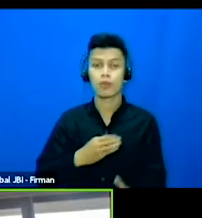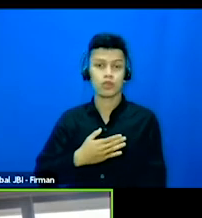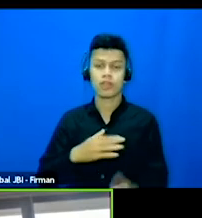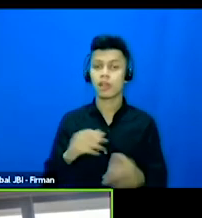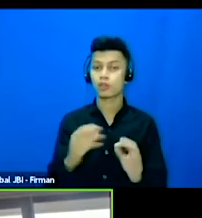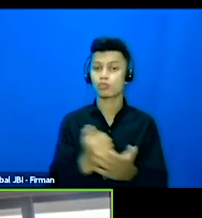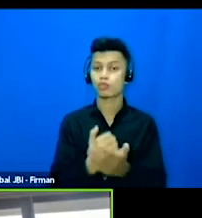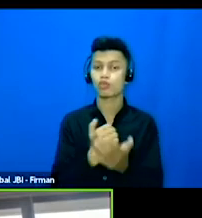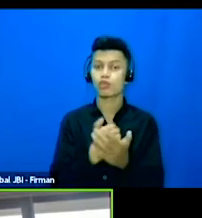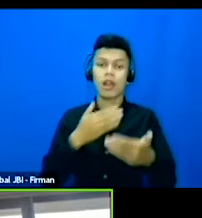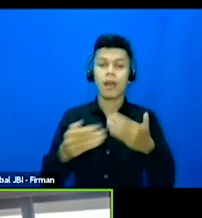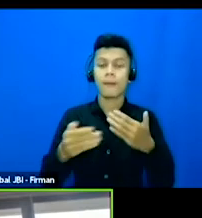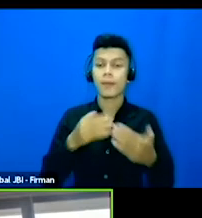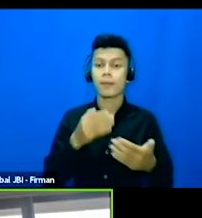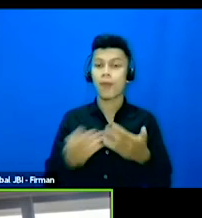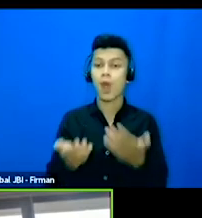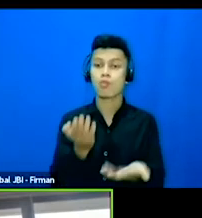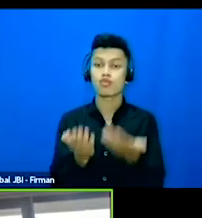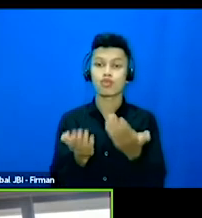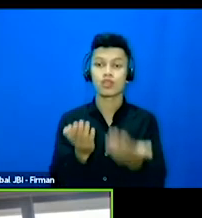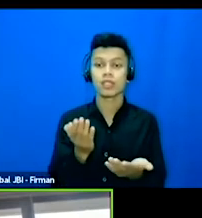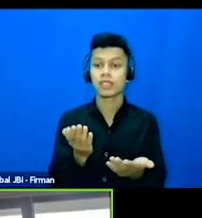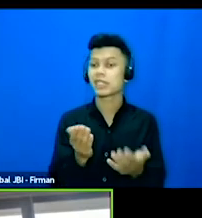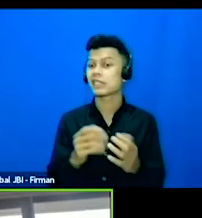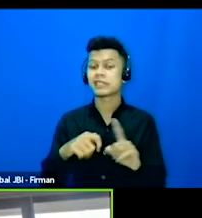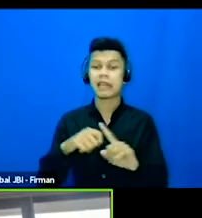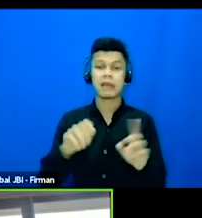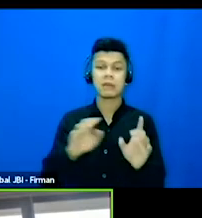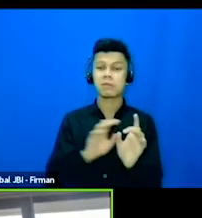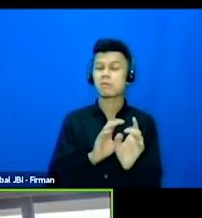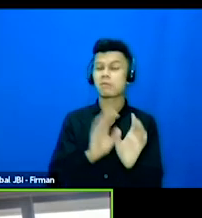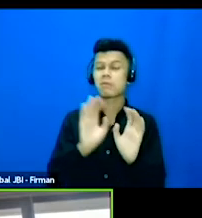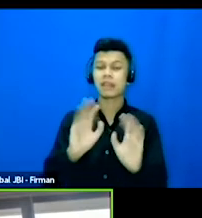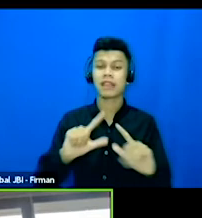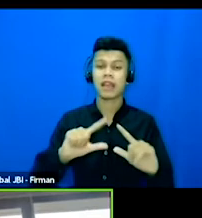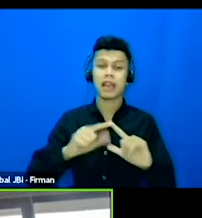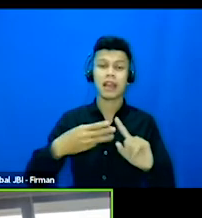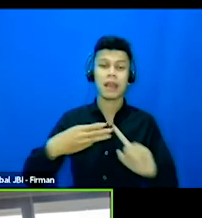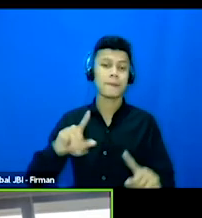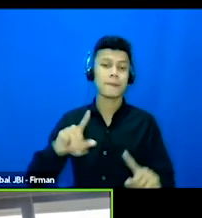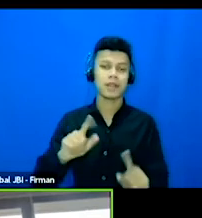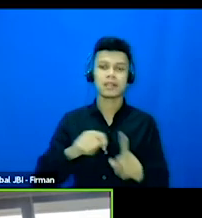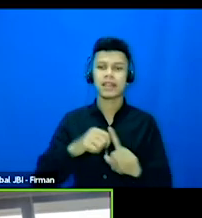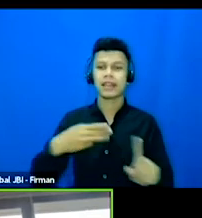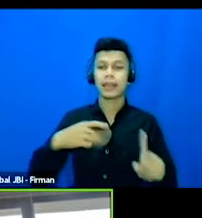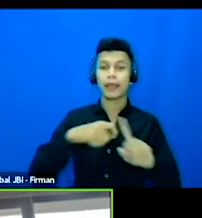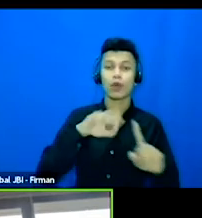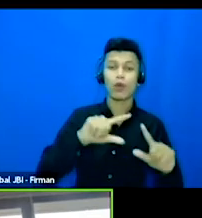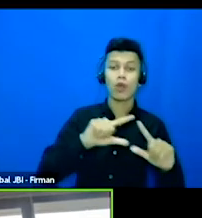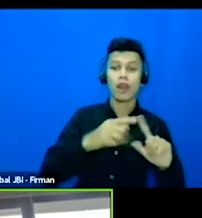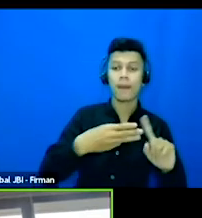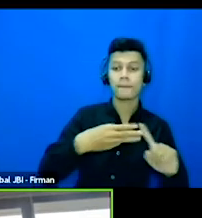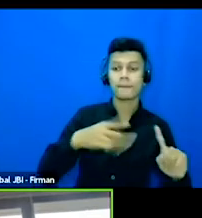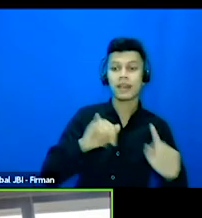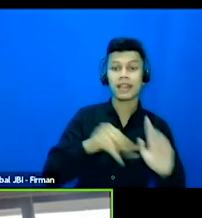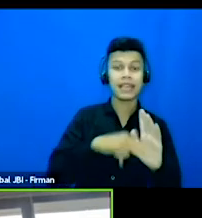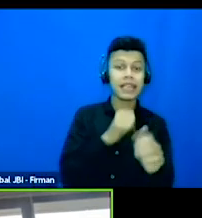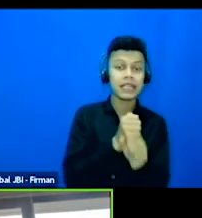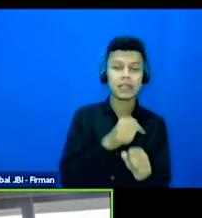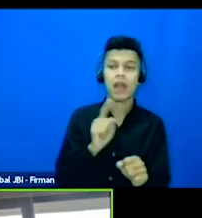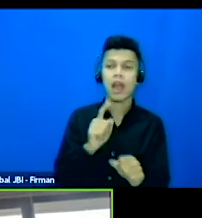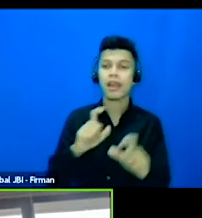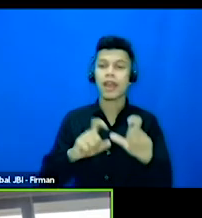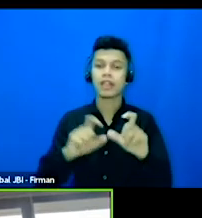masalah juga mungkin dari sekian banyak label yang ada Kanada itu labeling tadi kemudian ada apa namanya